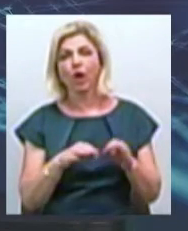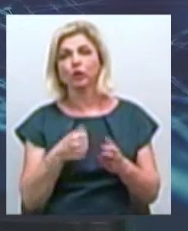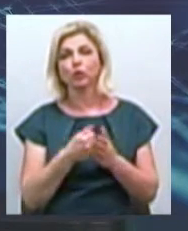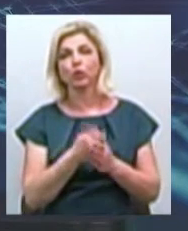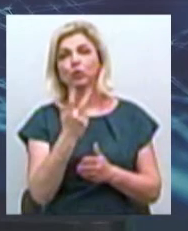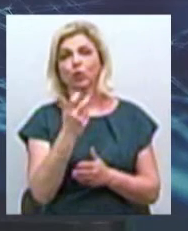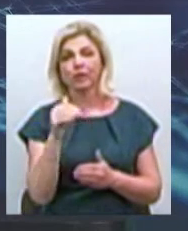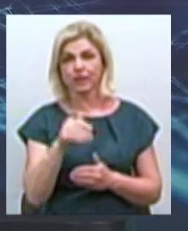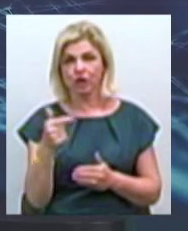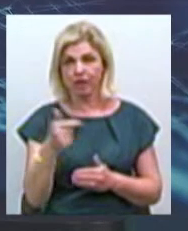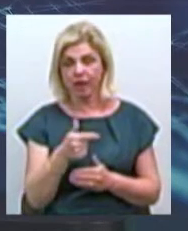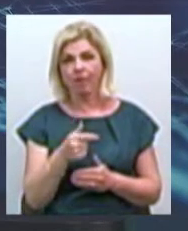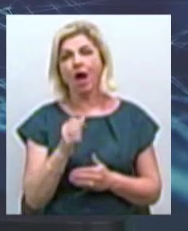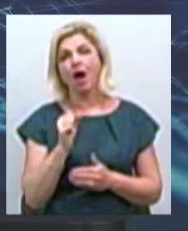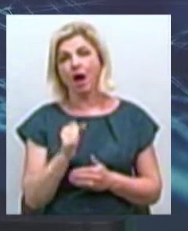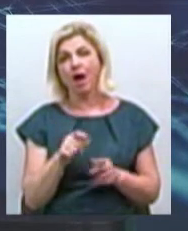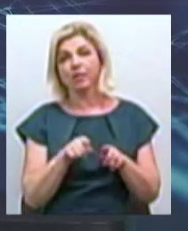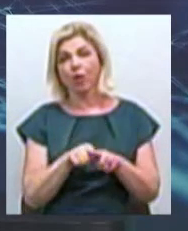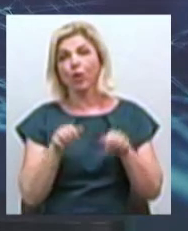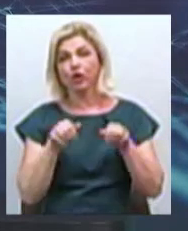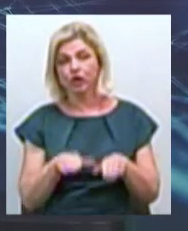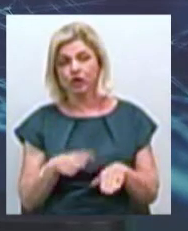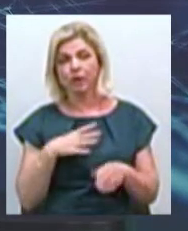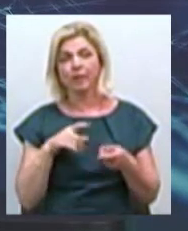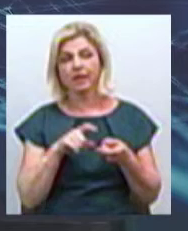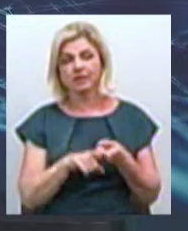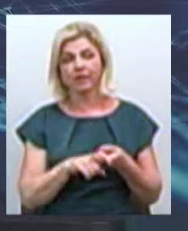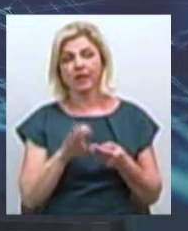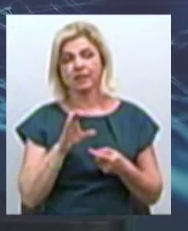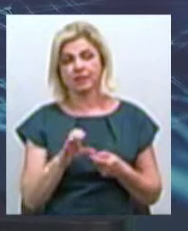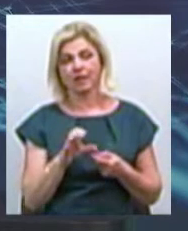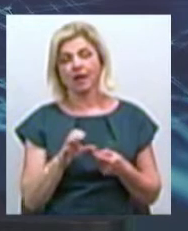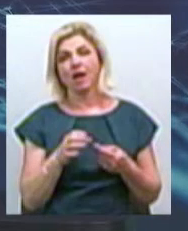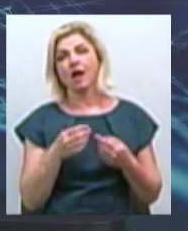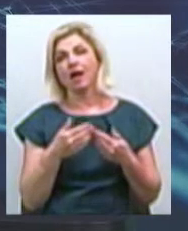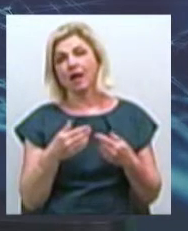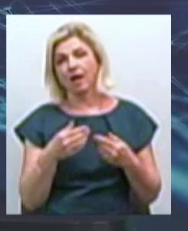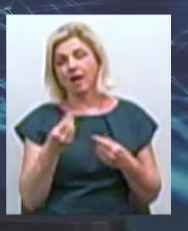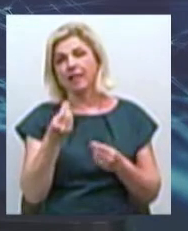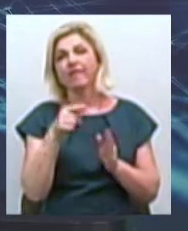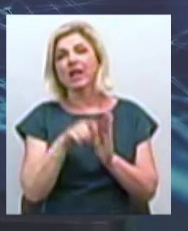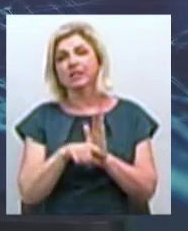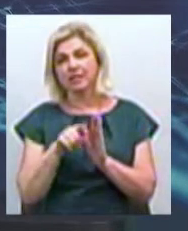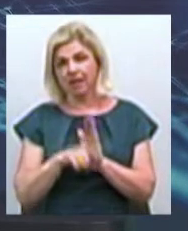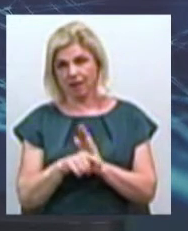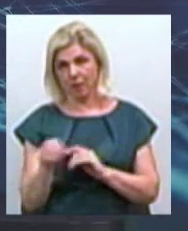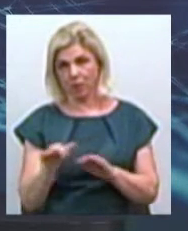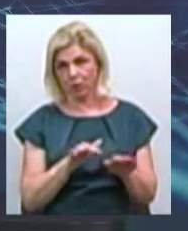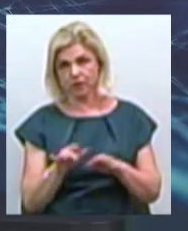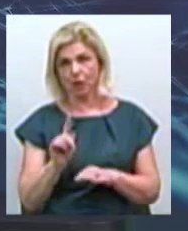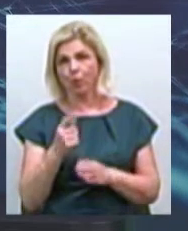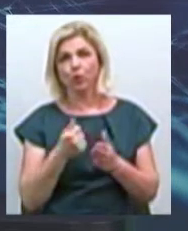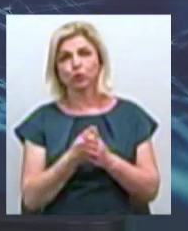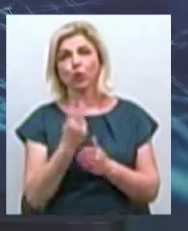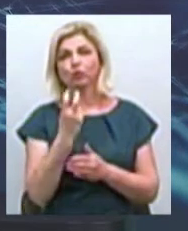І дане рішення було прийнято в зв'язку з інфляційними процесами, оскільки за 200 до